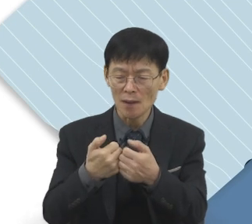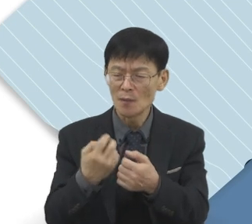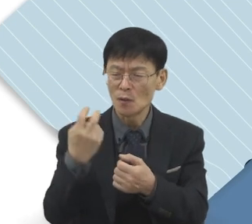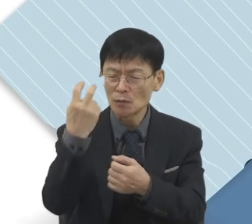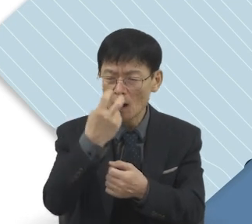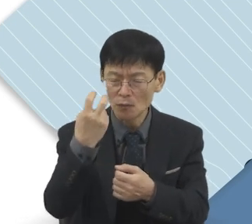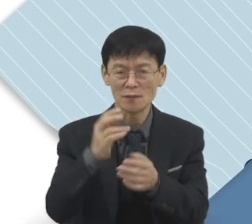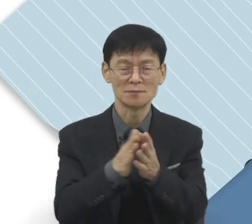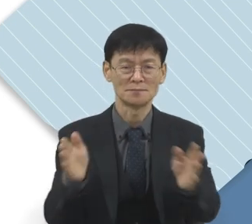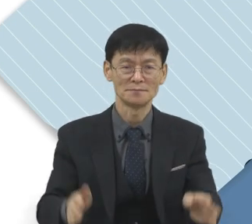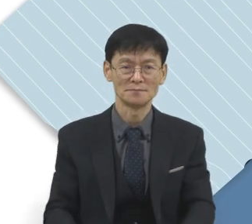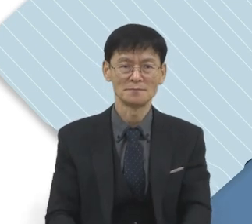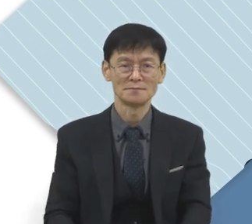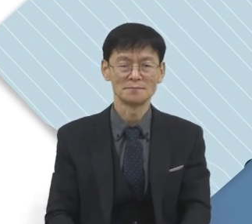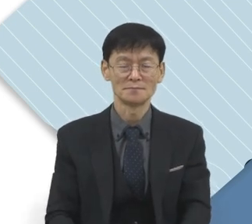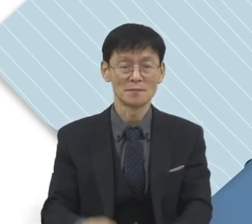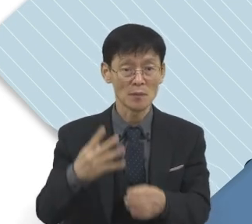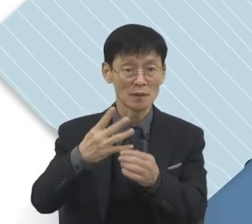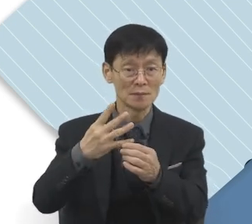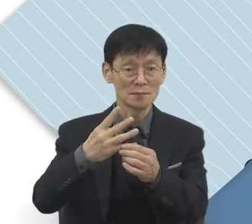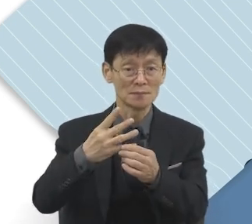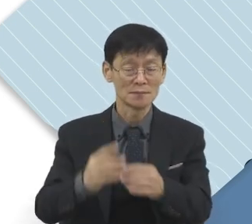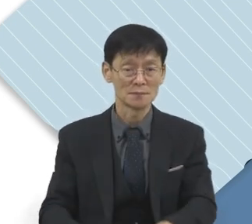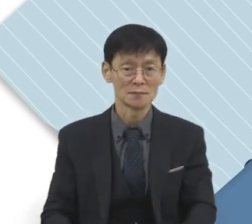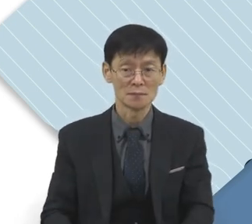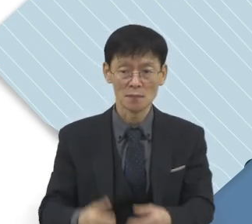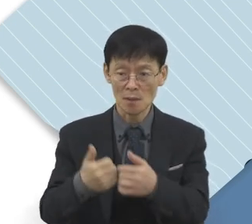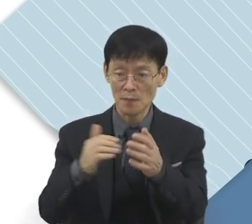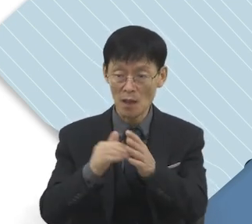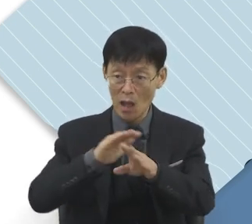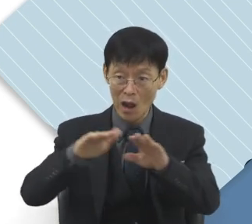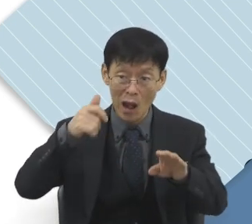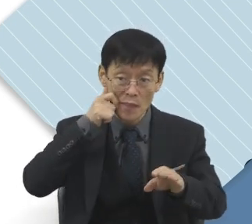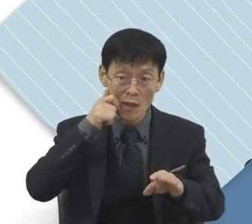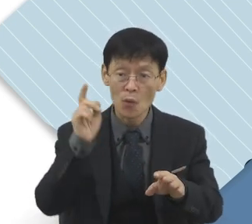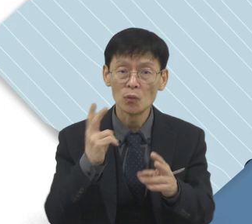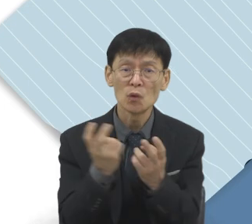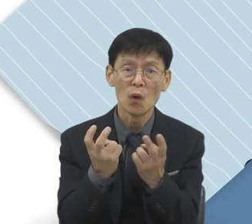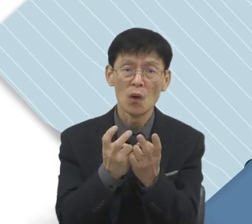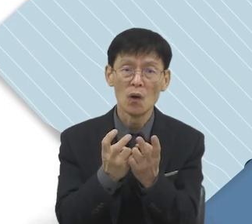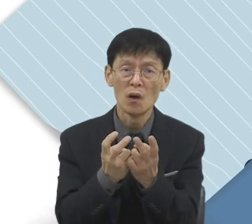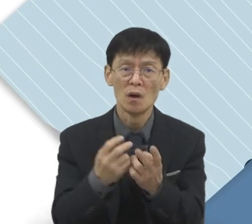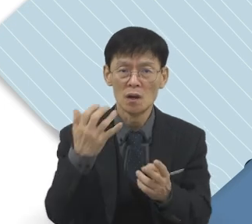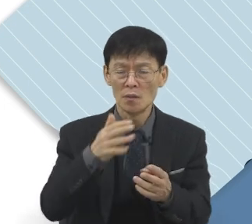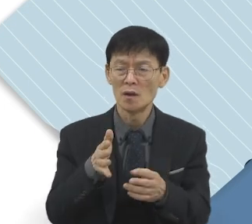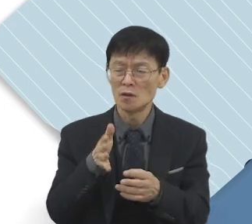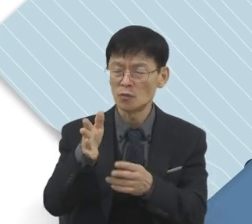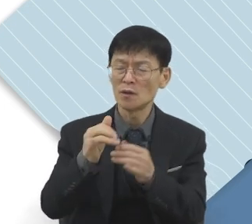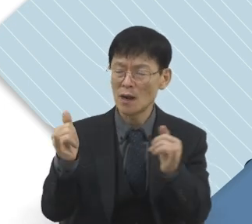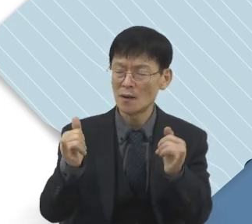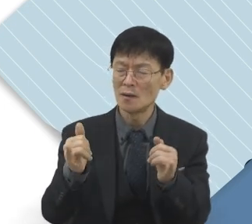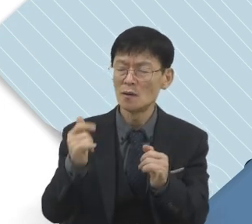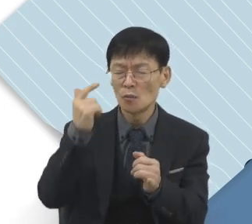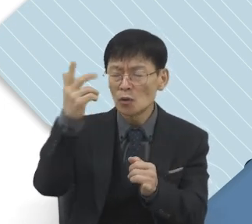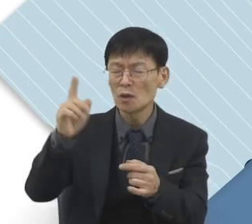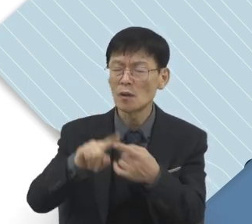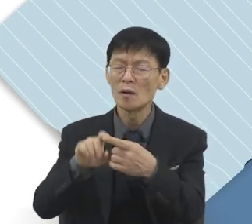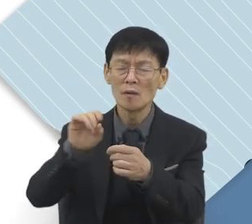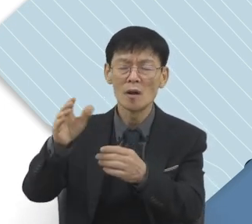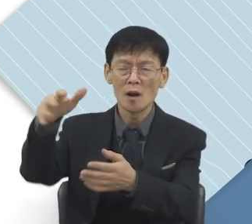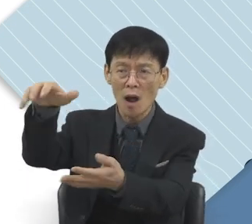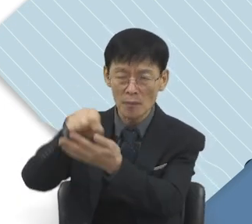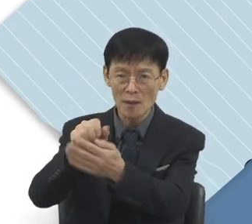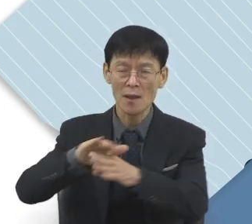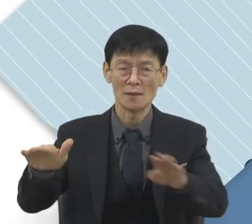상담하고 조사합니다. 넷째, 상담에서 해결되지 않은 문제는 성희롱 심사위원회 전문가들의 얘기를